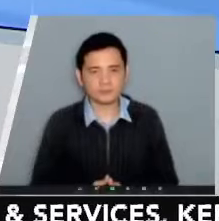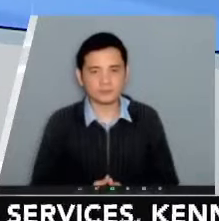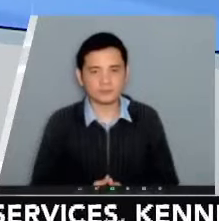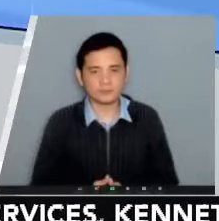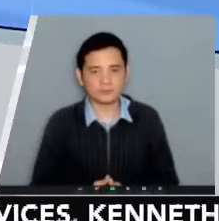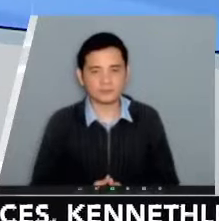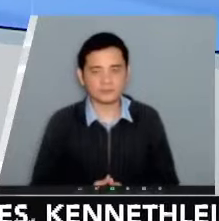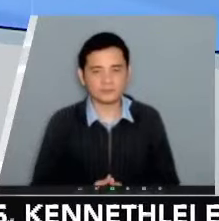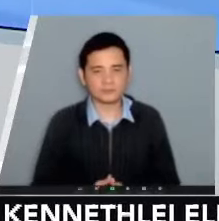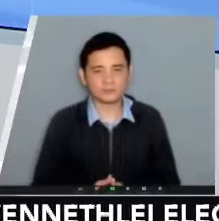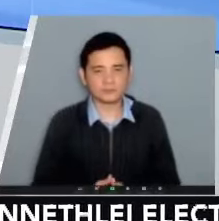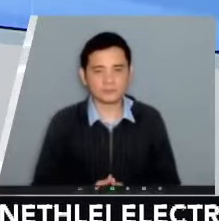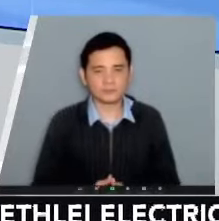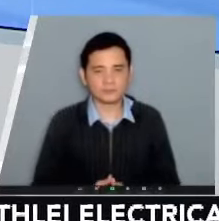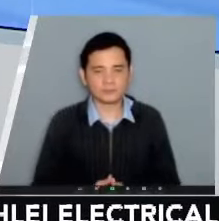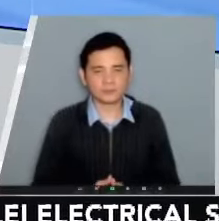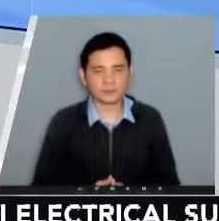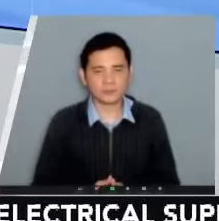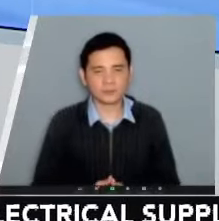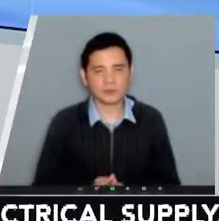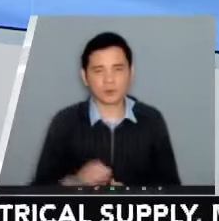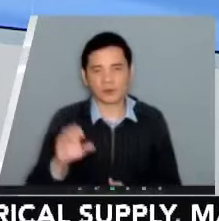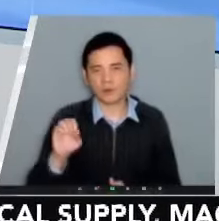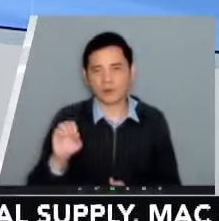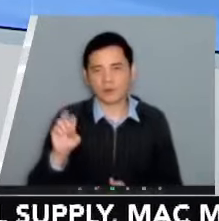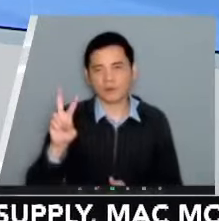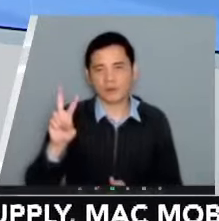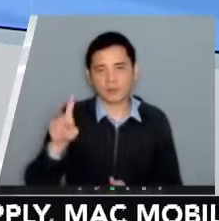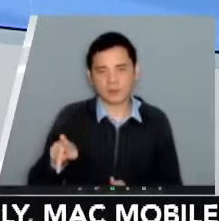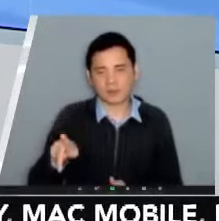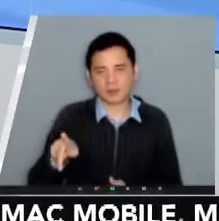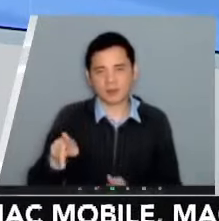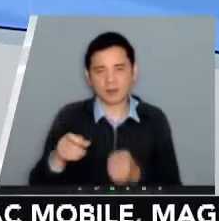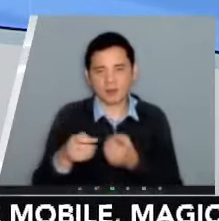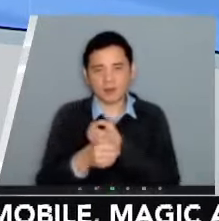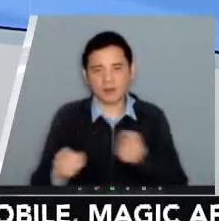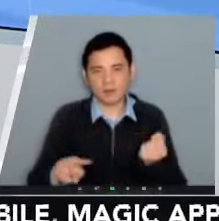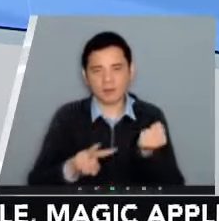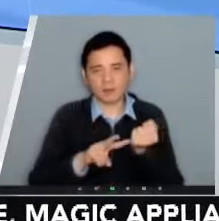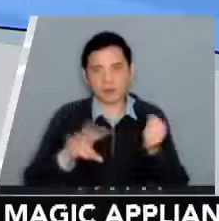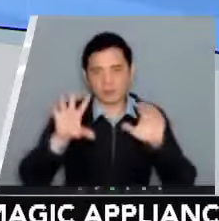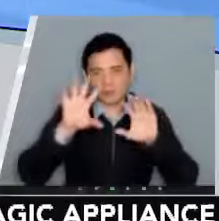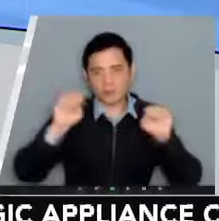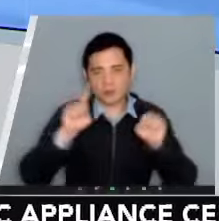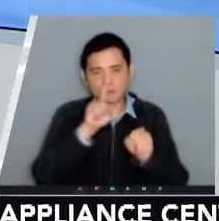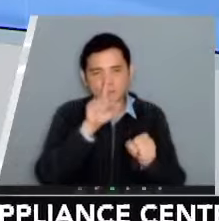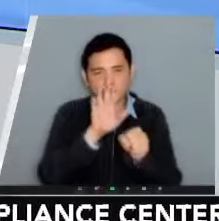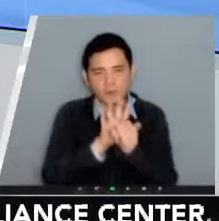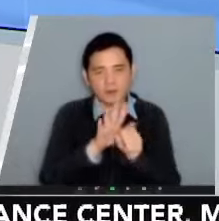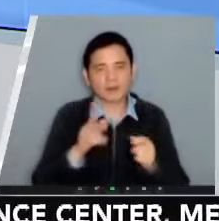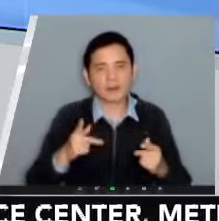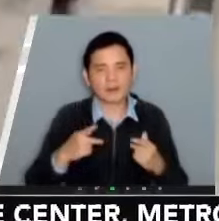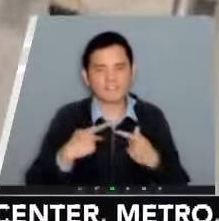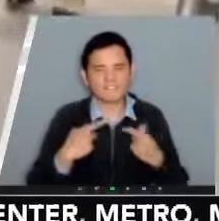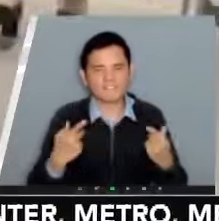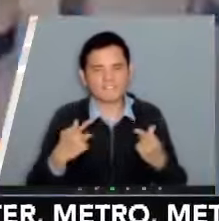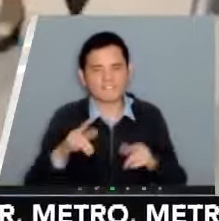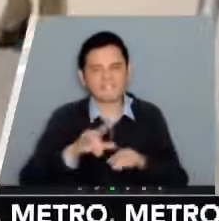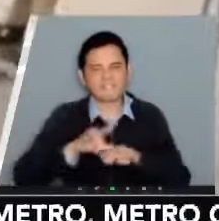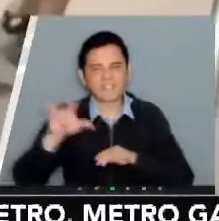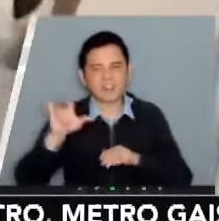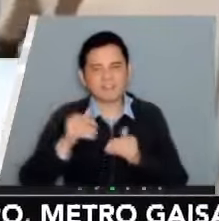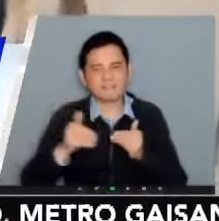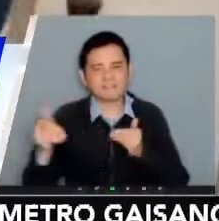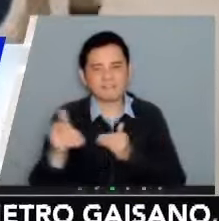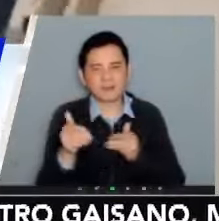Kinumpirma ng Office of the Vice President na may personal trip abroad si Vice President Sara Duterte kasama ang kanyang pamilya. Kasunod ito ng pagpunan ng ilan na